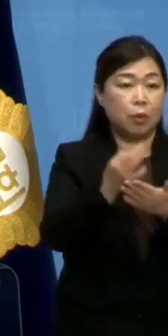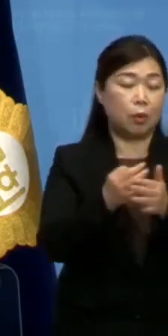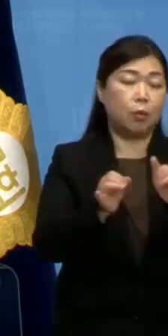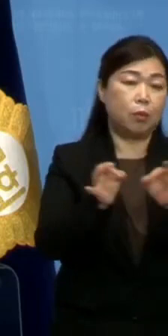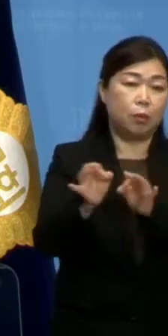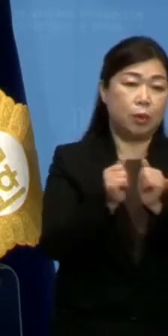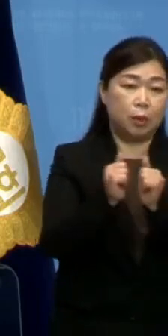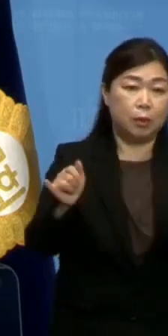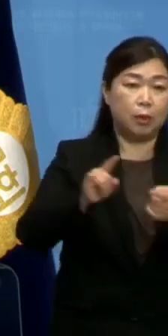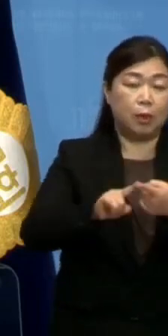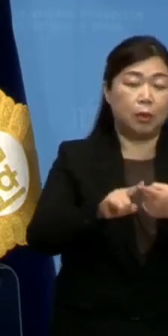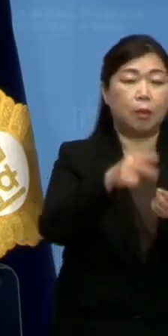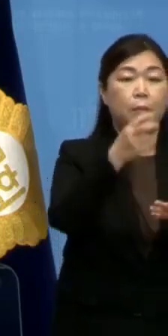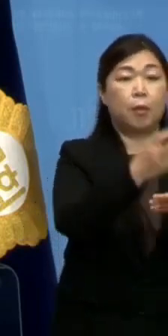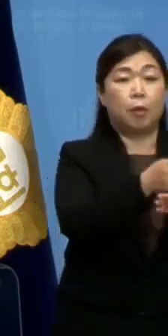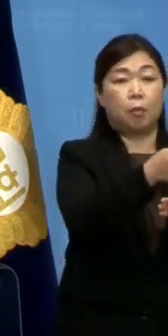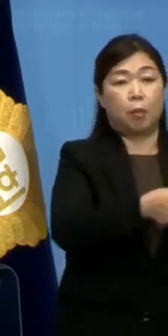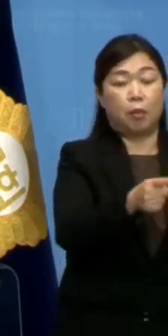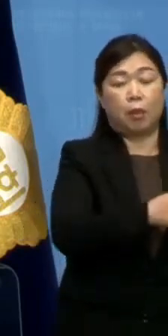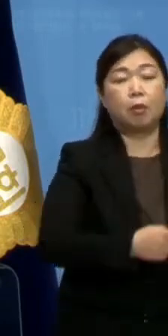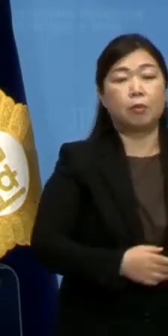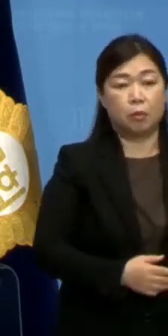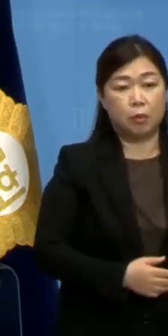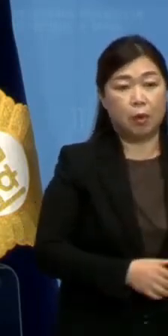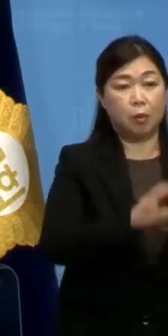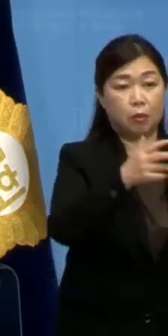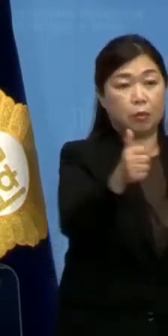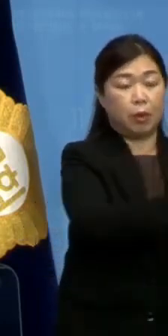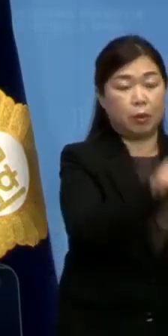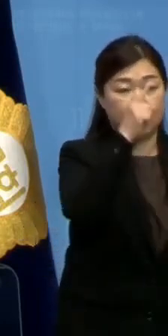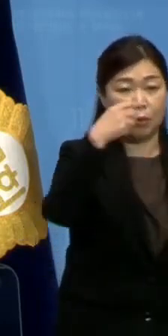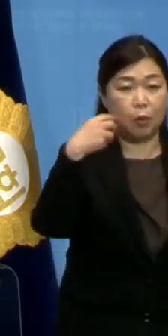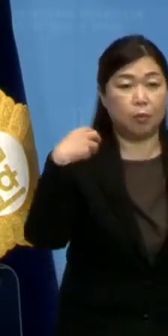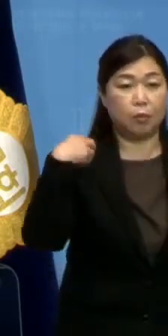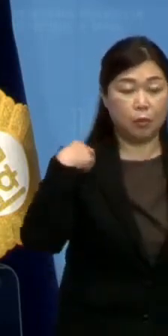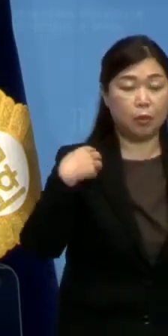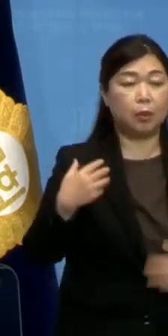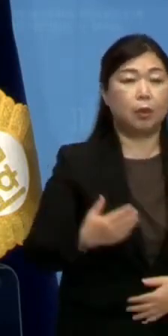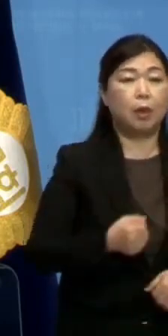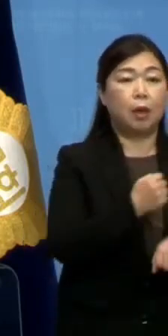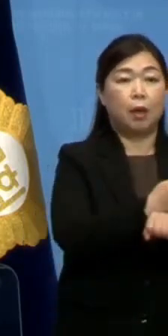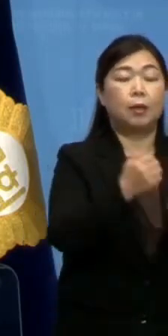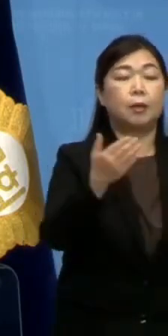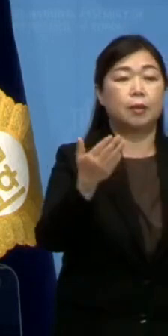보상은 국회와 정부의 책임입니다.